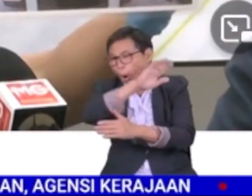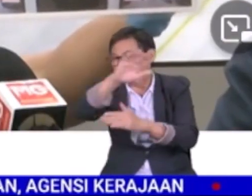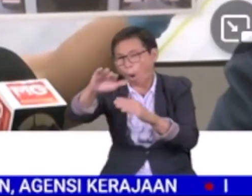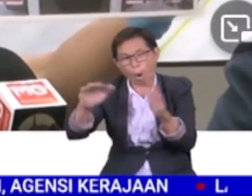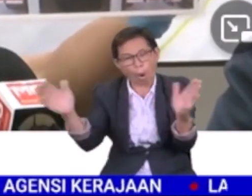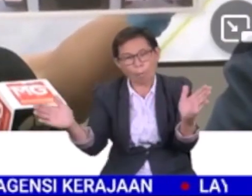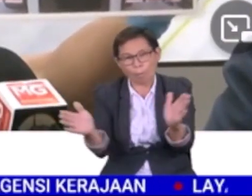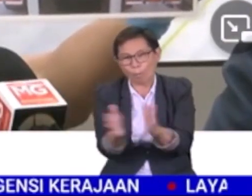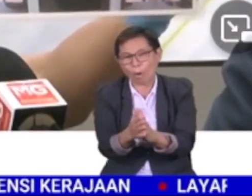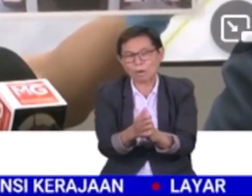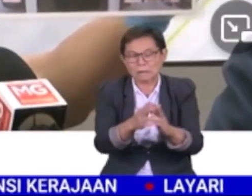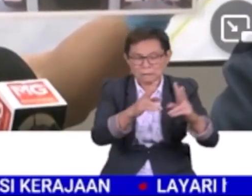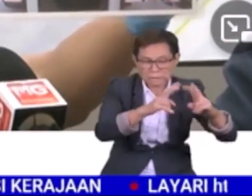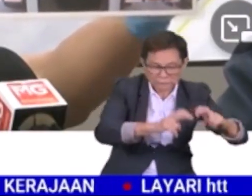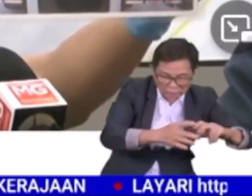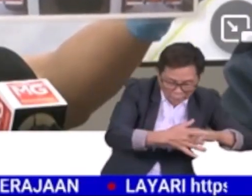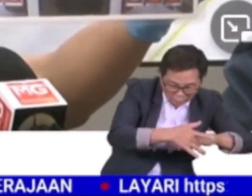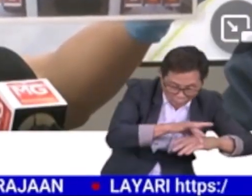67